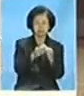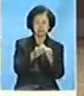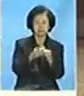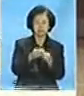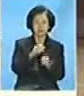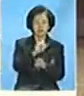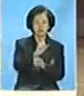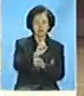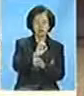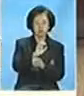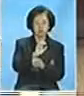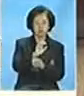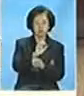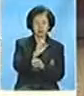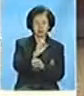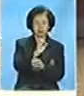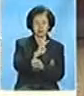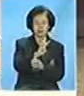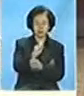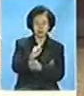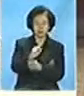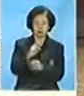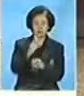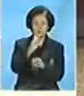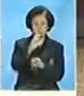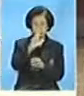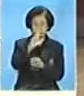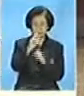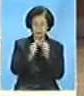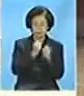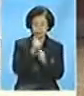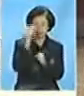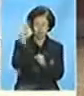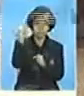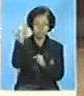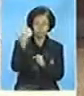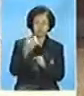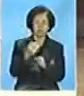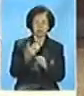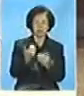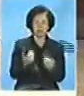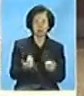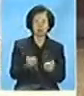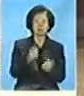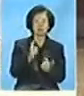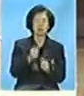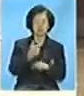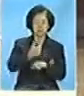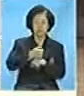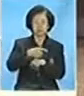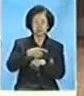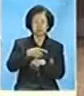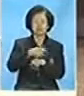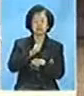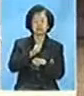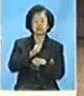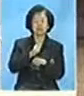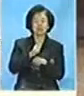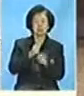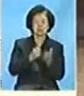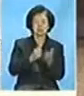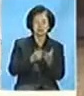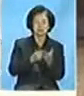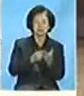วุฒิสภาอีกตลอด3ปีที่แล้วปัจจุบันผมเป็นประธานที่ปรึกษาฝ่ายการยุติธรร